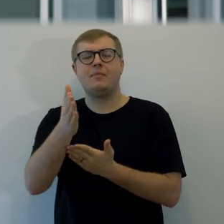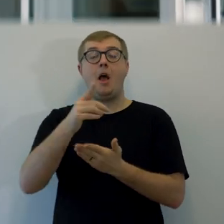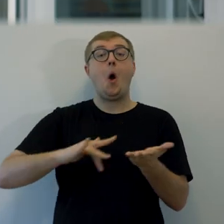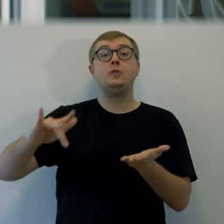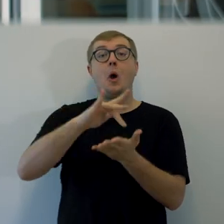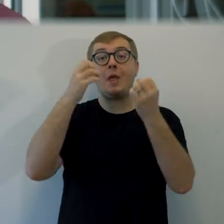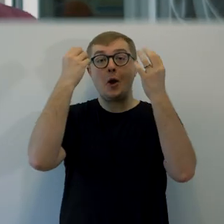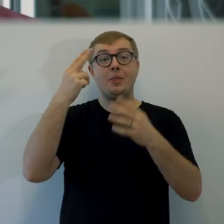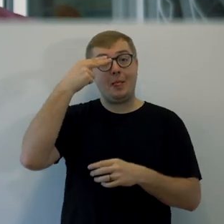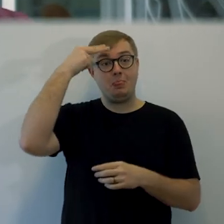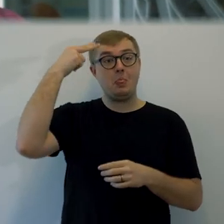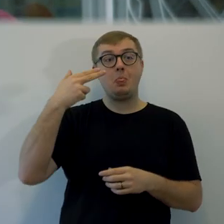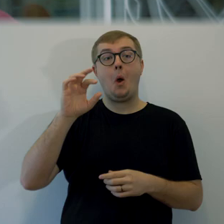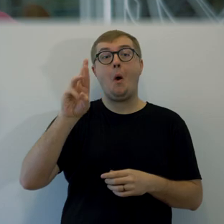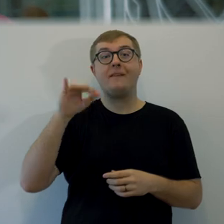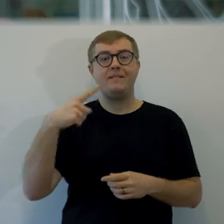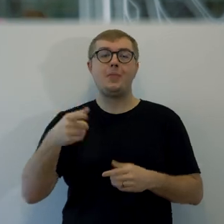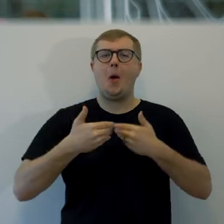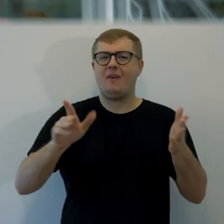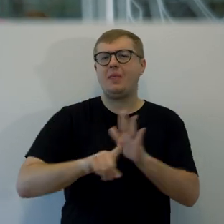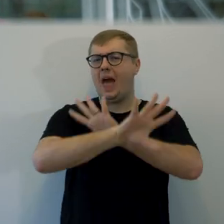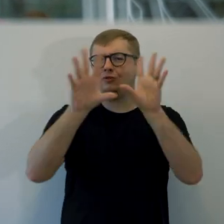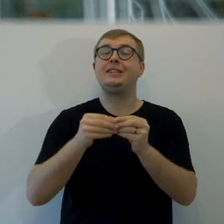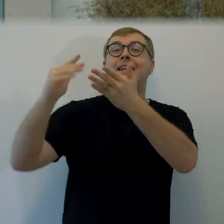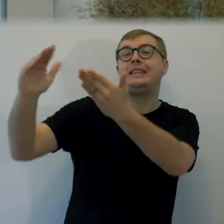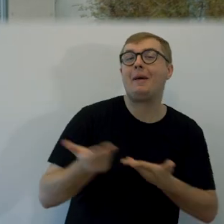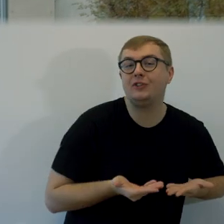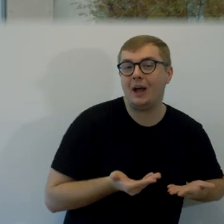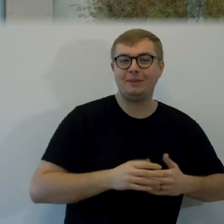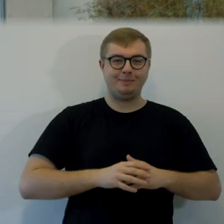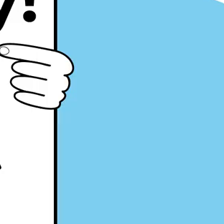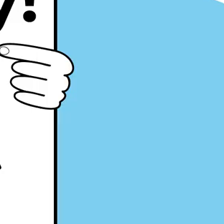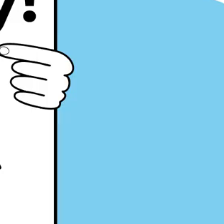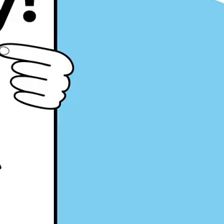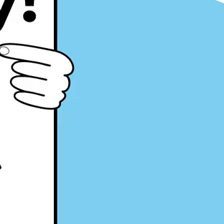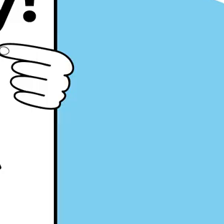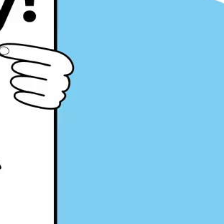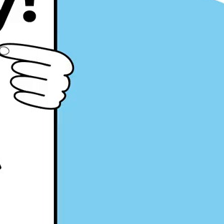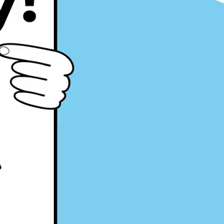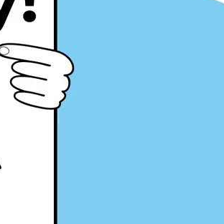przejść, żeby nasz ośrodek kultury Norwida był otwarty dla wszystkich. Zapraszamy!